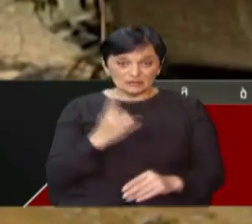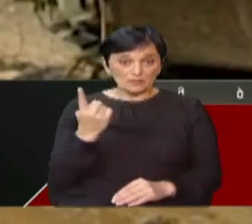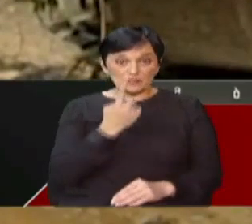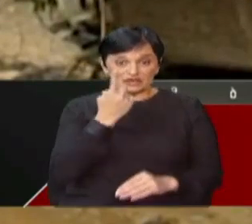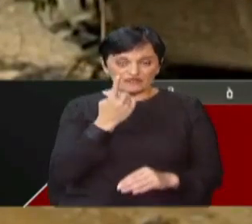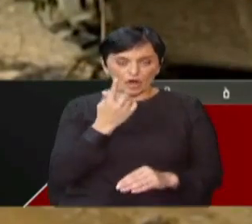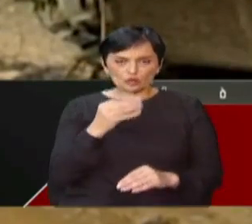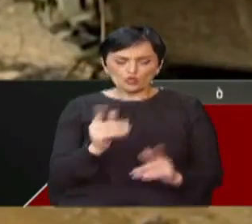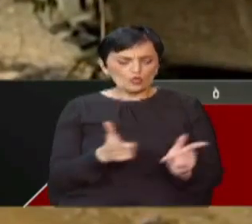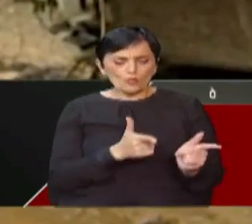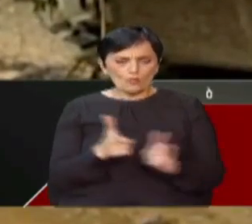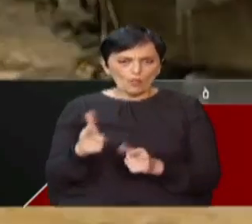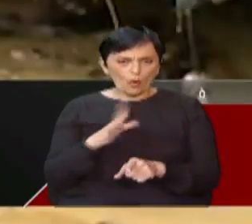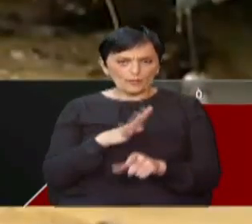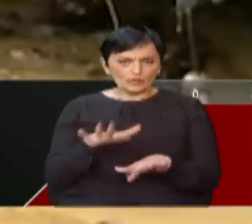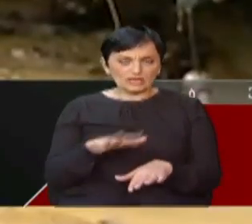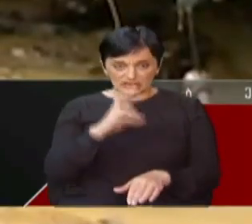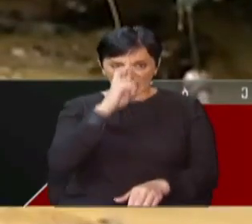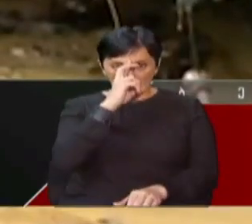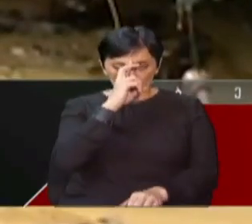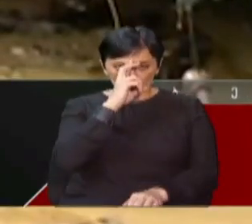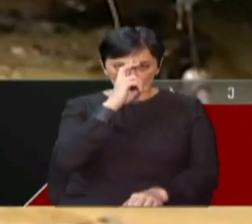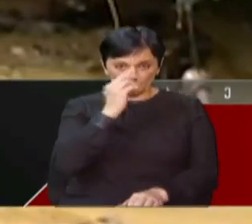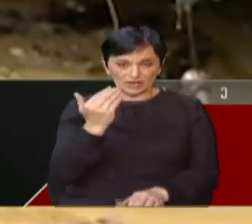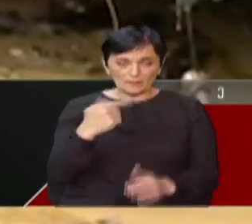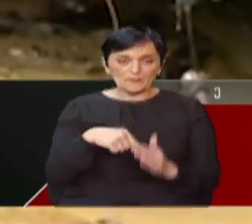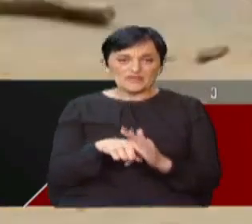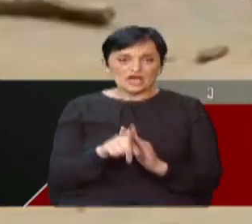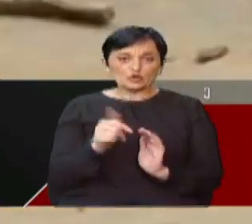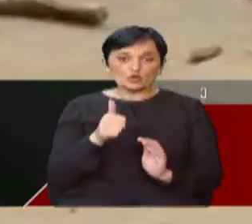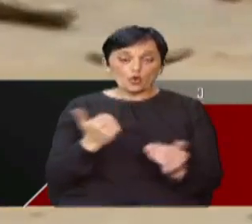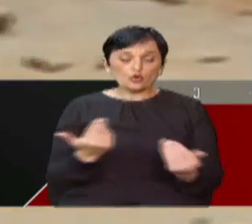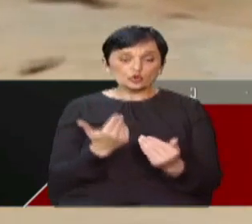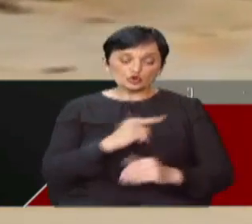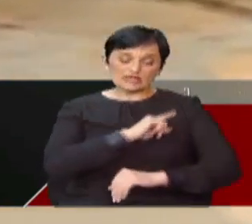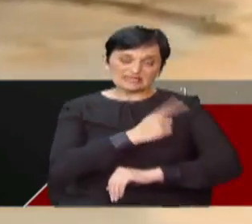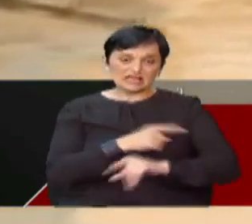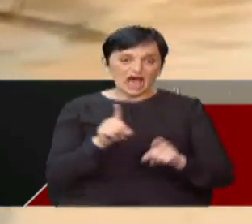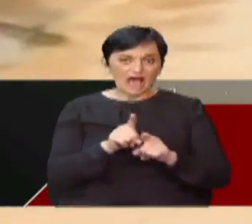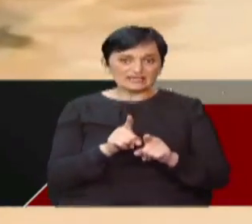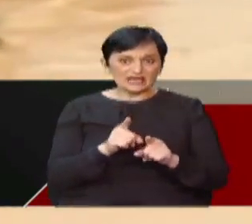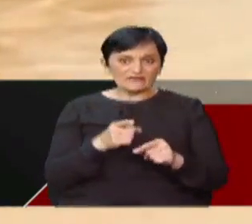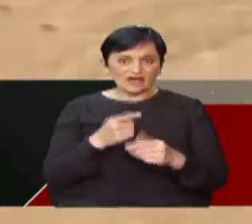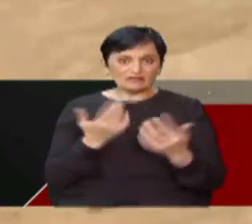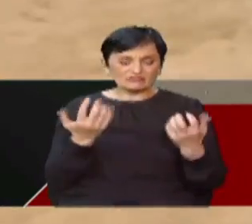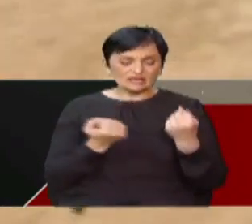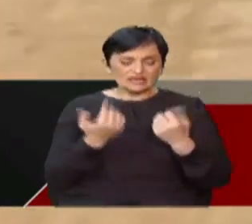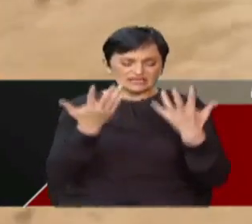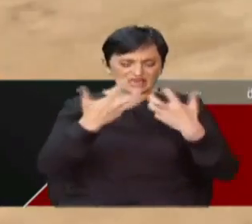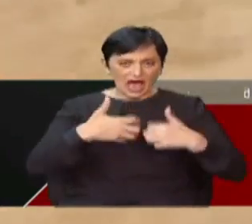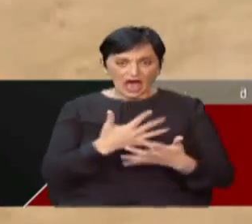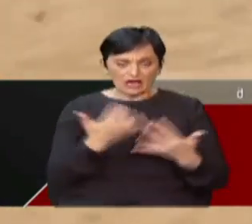ადგილზე იქნა მობილიზებული ხელისუფლების მიერ, როგორც ცოცხალი ძალა, ასევე ტექნიკა და